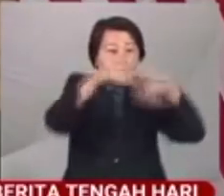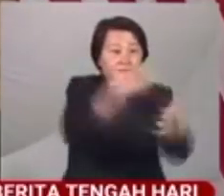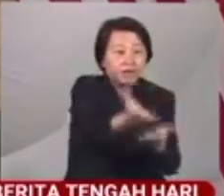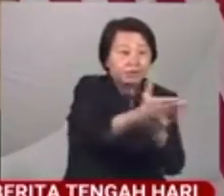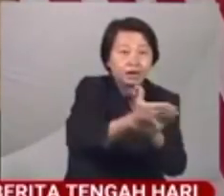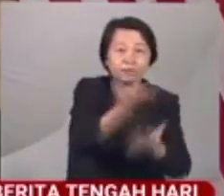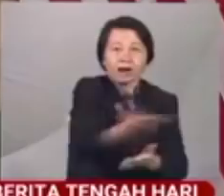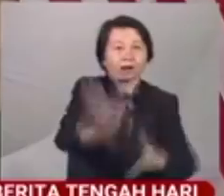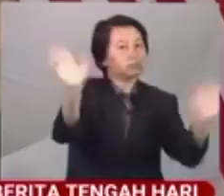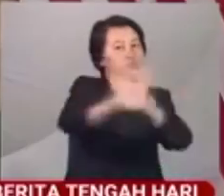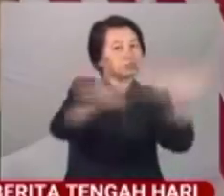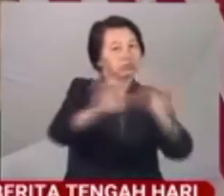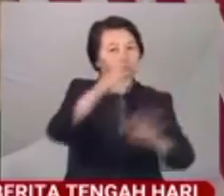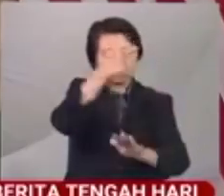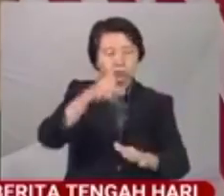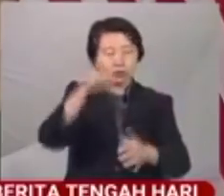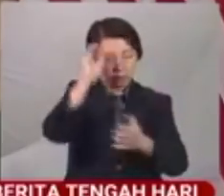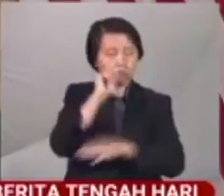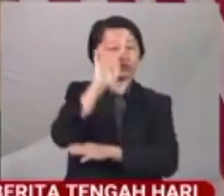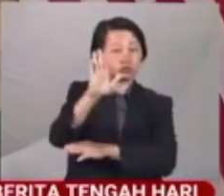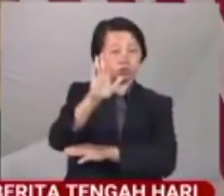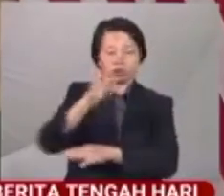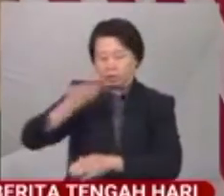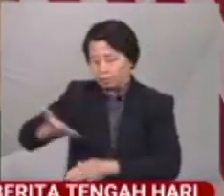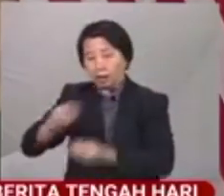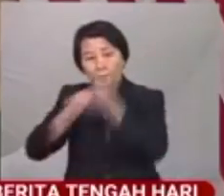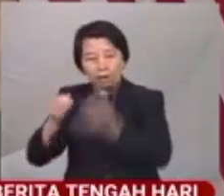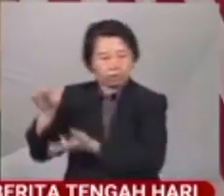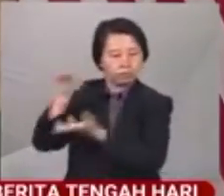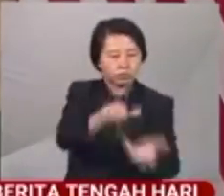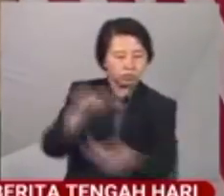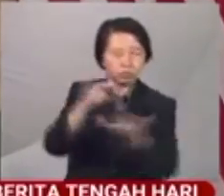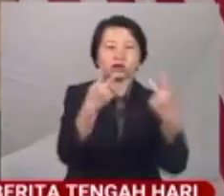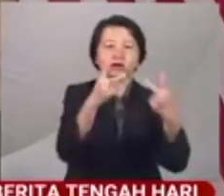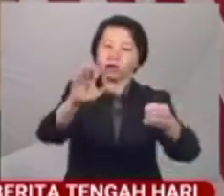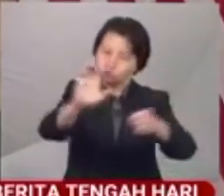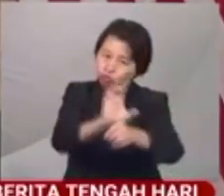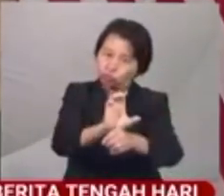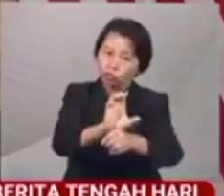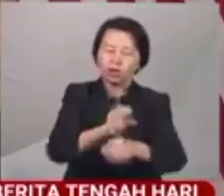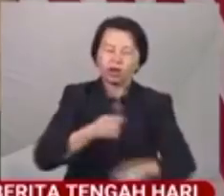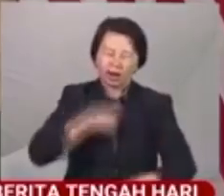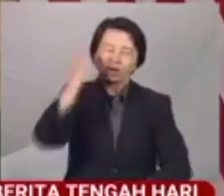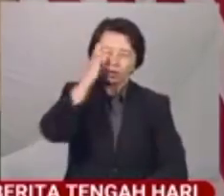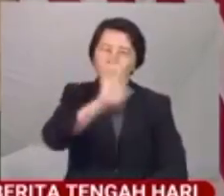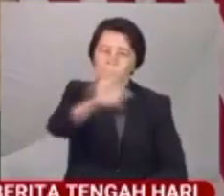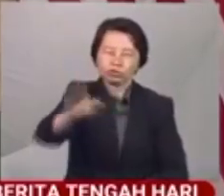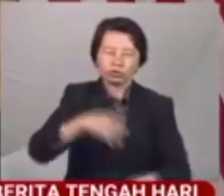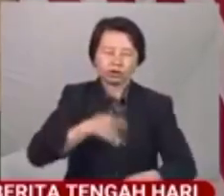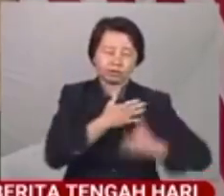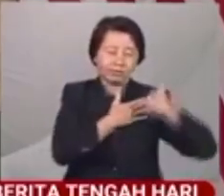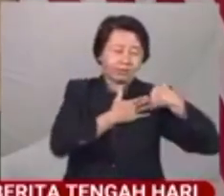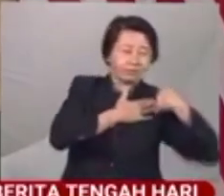Enno Syaikh for everybody Hai Hai do you feel badan Hai